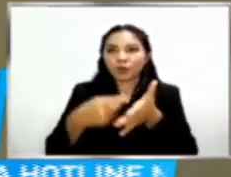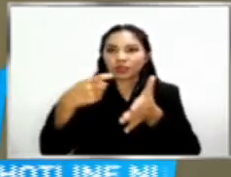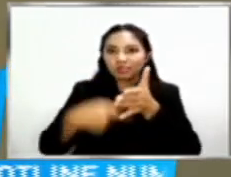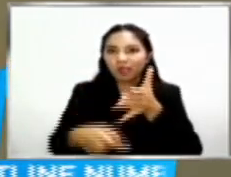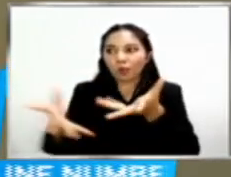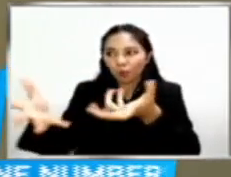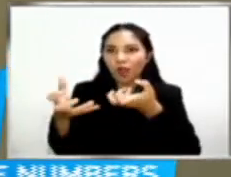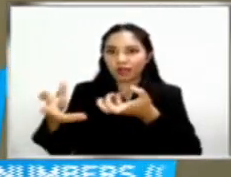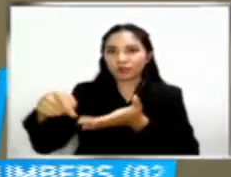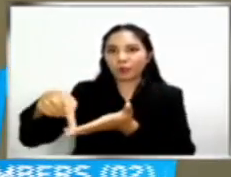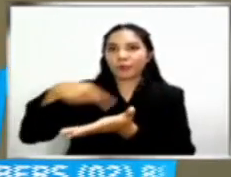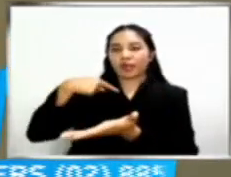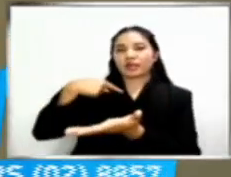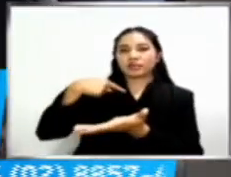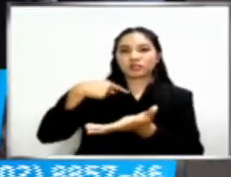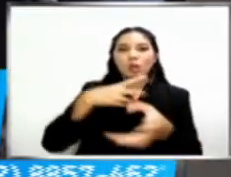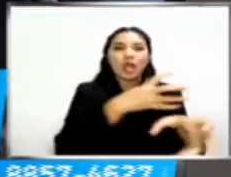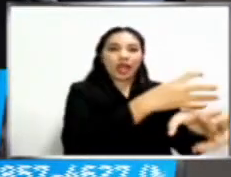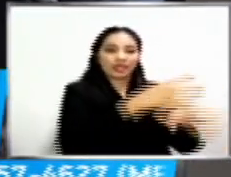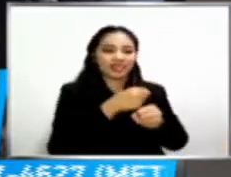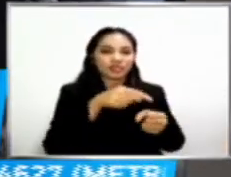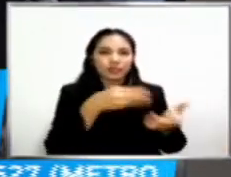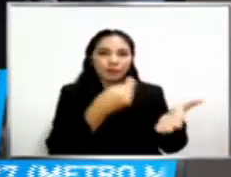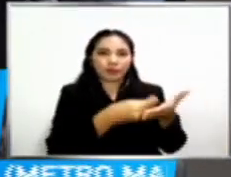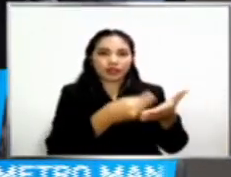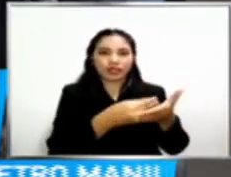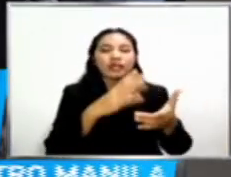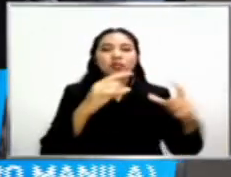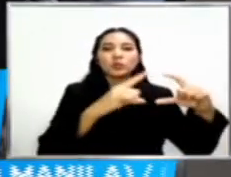boodle money at 15 sachet ng hinihinalang